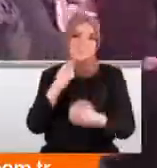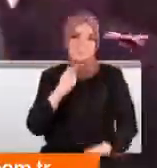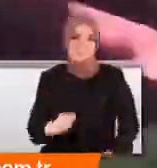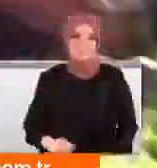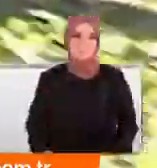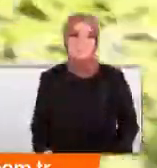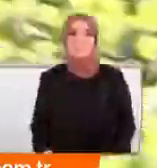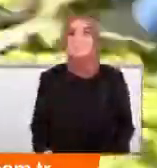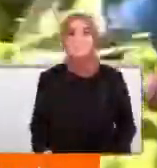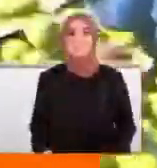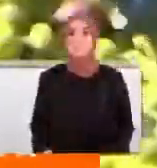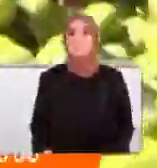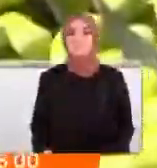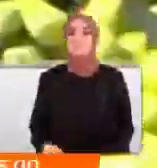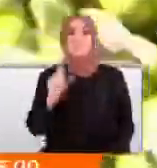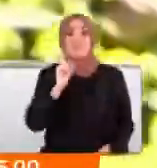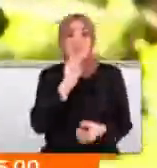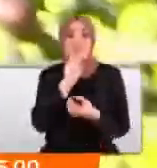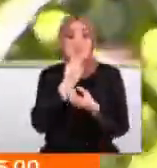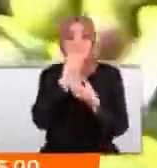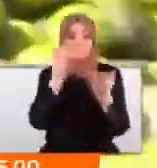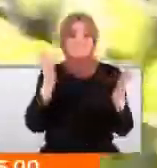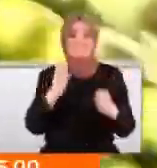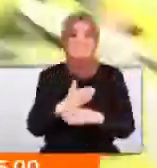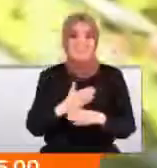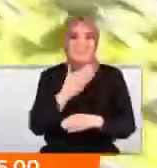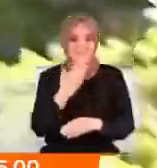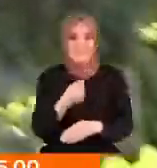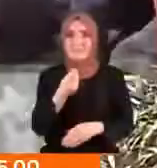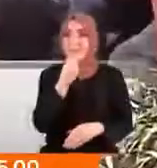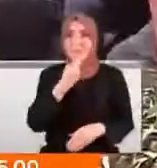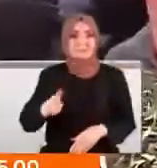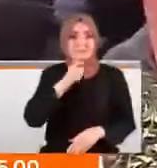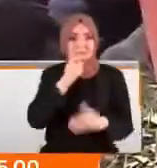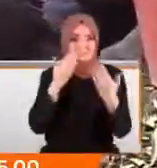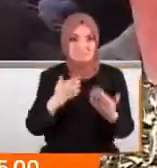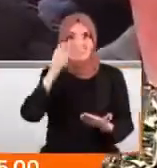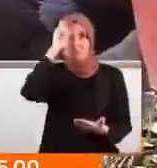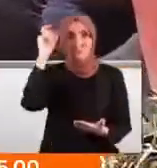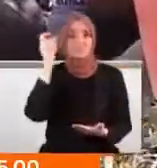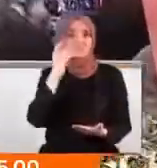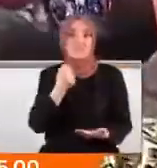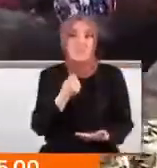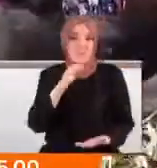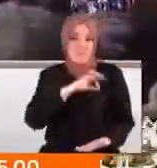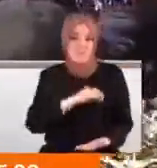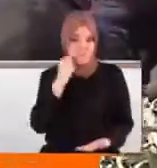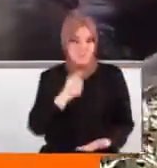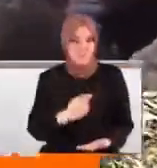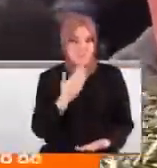Şifa! Cennet meyvesi, geçim kaynağımız, Türkiye'nin geliri. Bir tarafta müzik, diğer